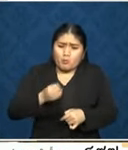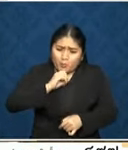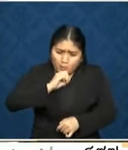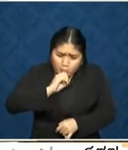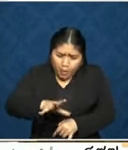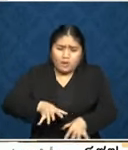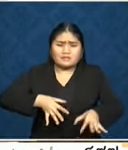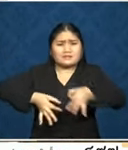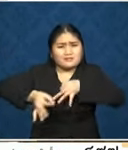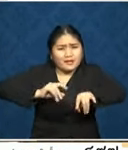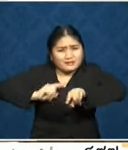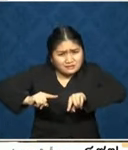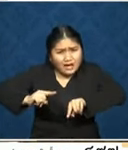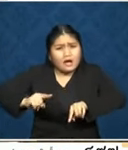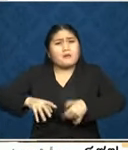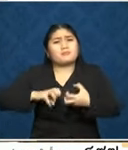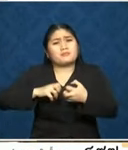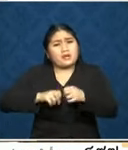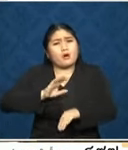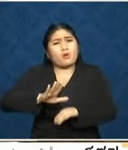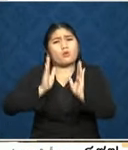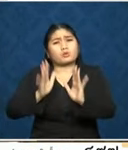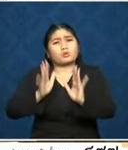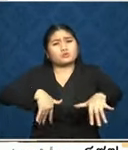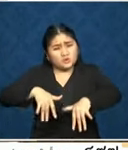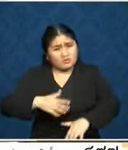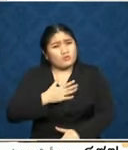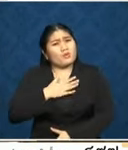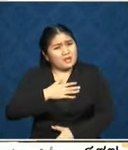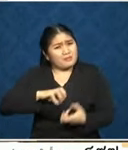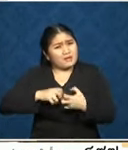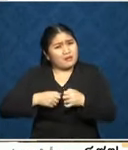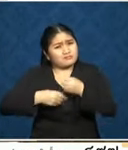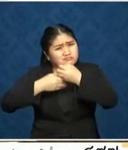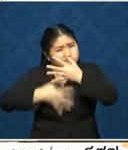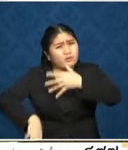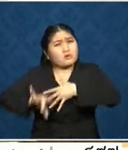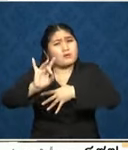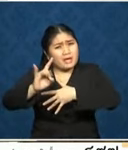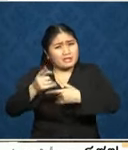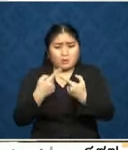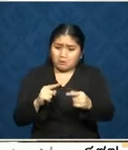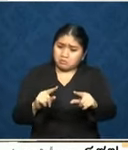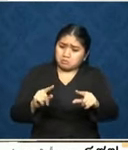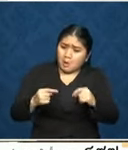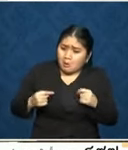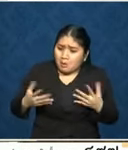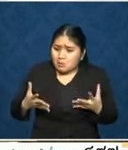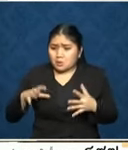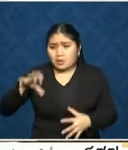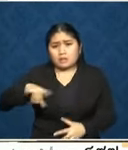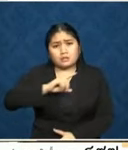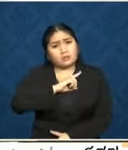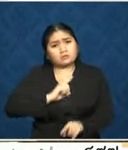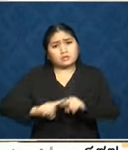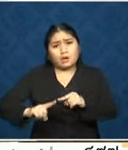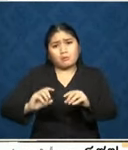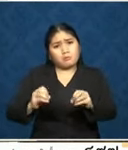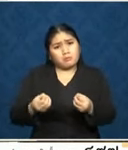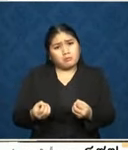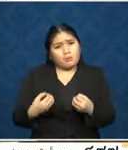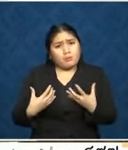สิ้นผมเองมีข้อหารือไปถึง 8เรื่องใน 2ครั้งที่หารือแต่ไม่ได้รับคำตอบกลับจากหน่วยงานที่เกี่ยวข้องเลยจึงขอหารือ